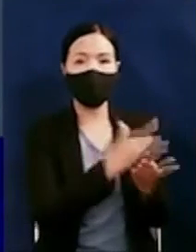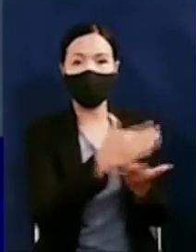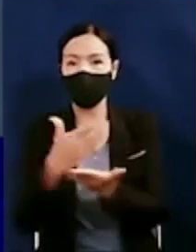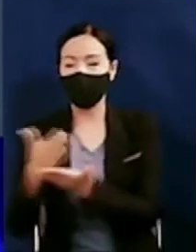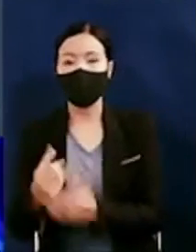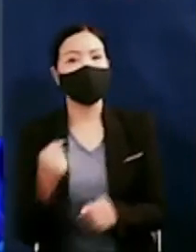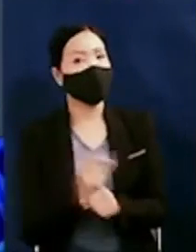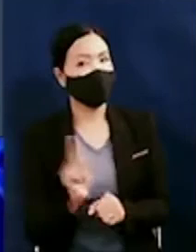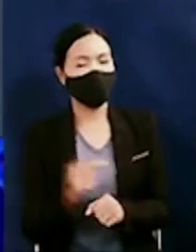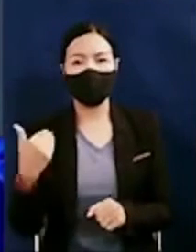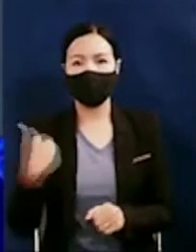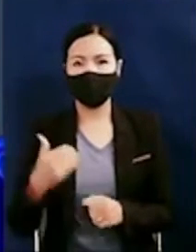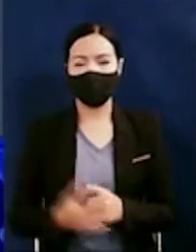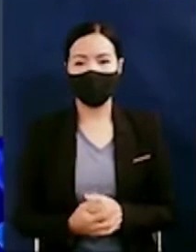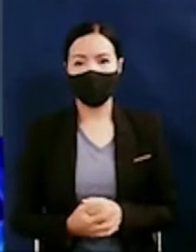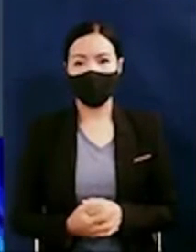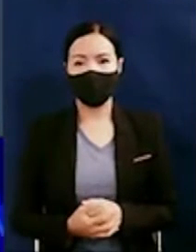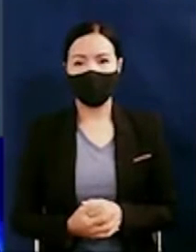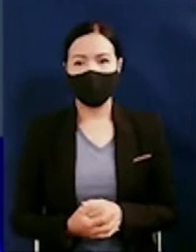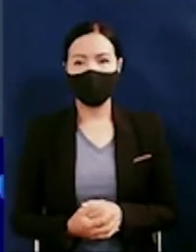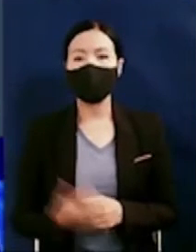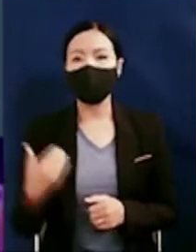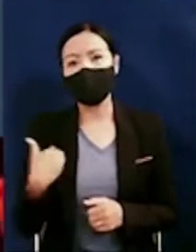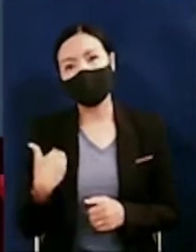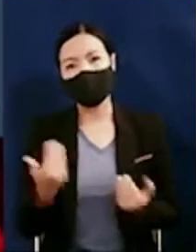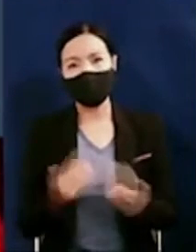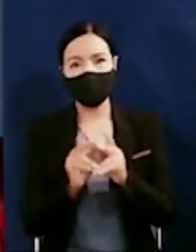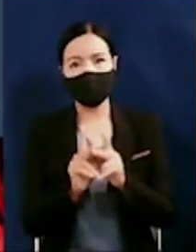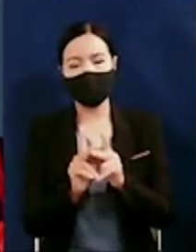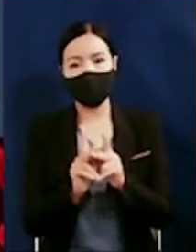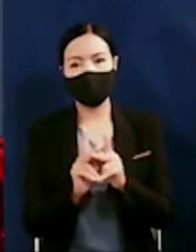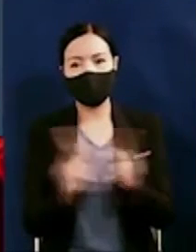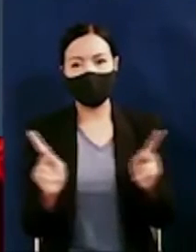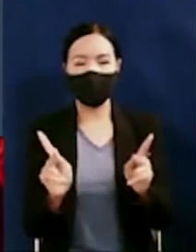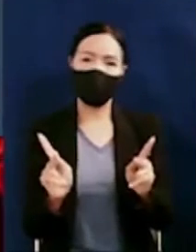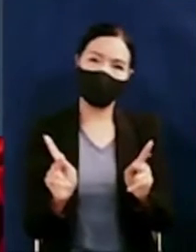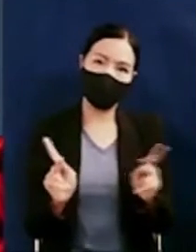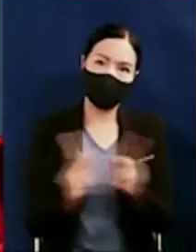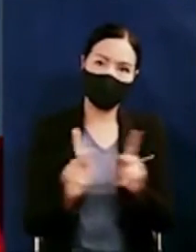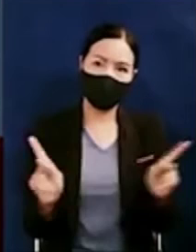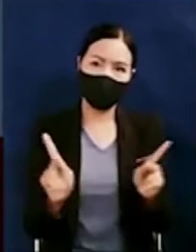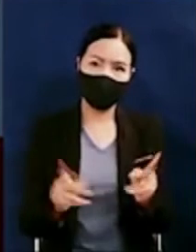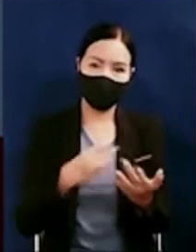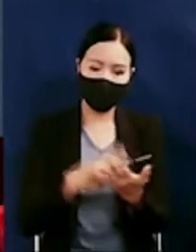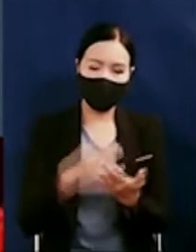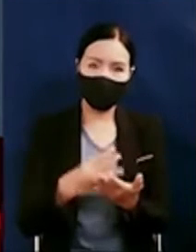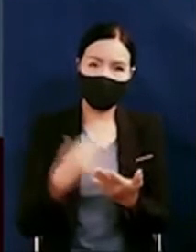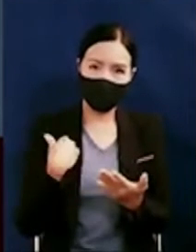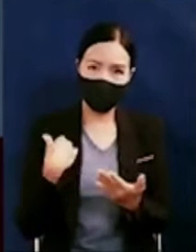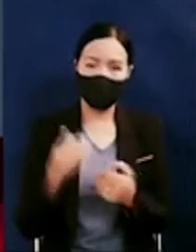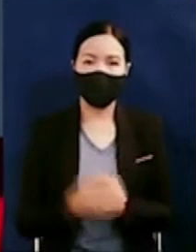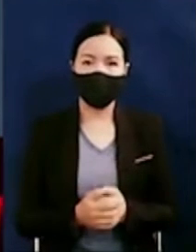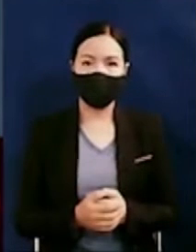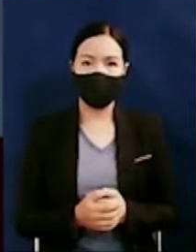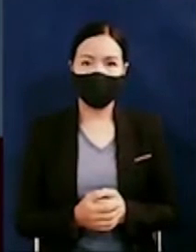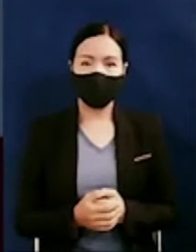แผนส่งมอบทั้งหมด 124ล้านโดสนะครับซึ่งหากรวมกับซิโนฟาร์มและโมเน่าก็จะได้ 140